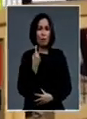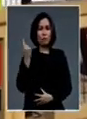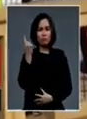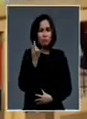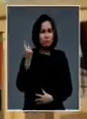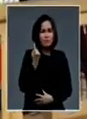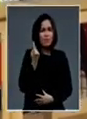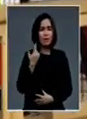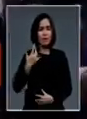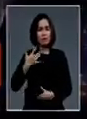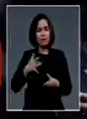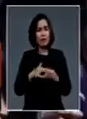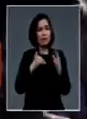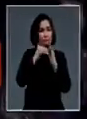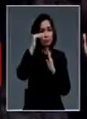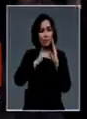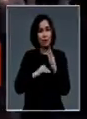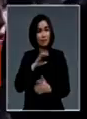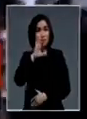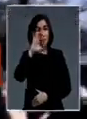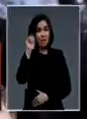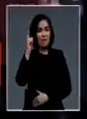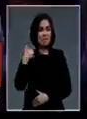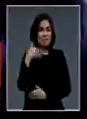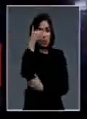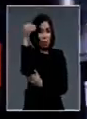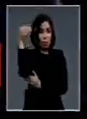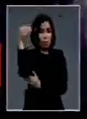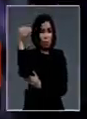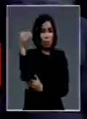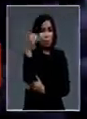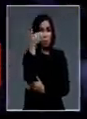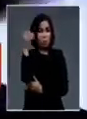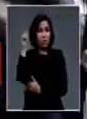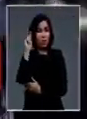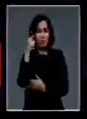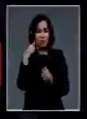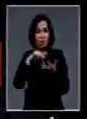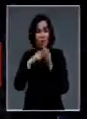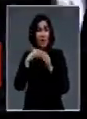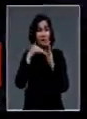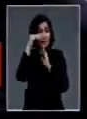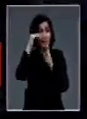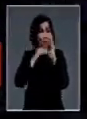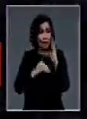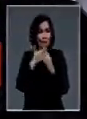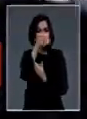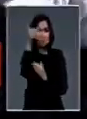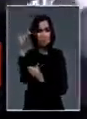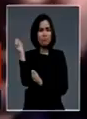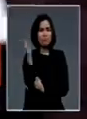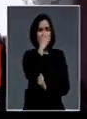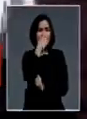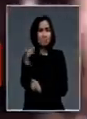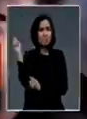พวกเราคือหนึ่งเดียวกันไม่ได้ตะโกนอย่างเดียวโบกธงชาติเป็นพอธงรวมชาติเนี่ยโบกด้วยโบกไปพร้อมๆกัน